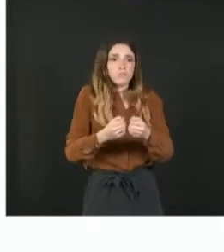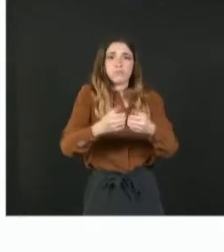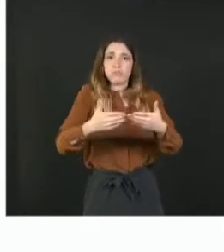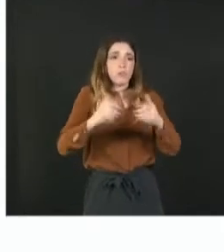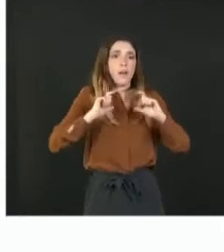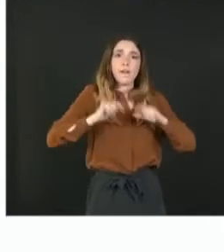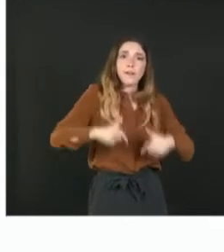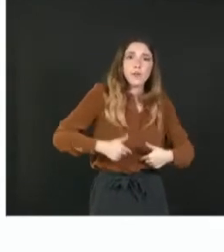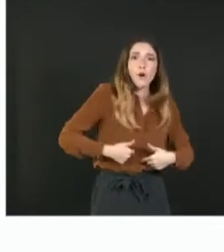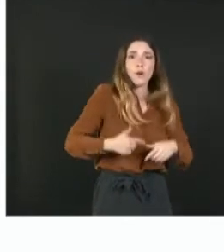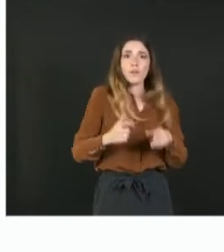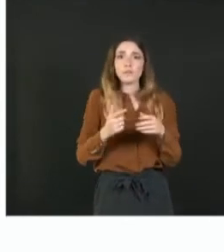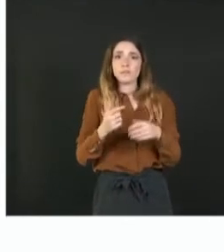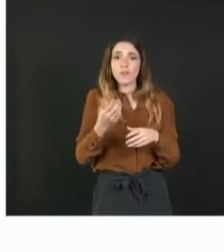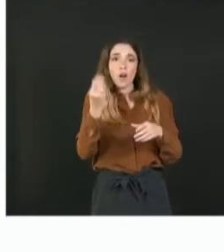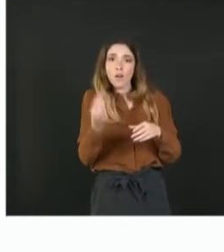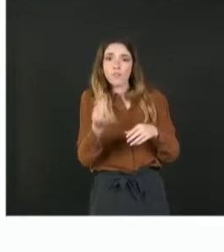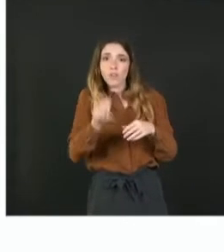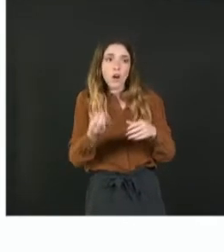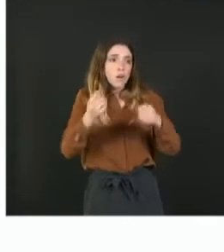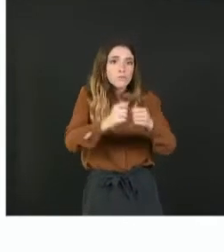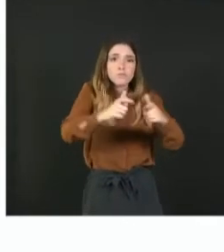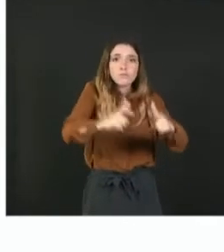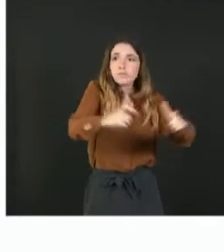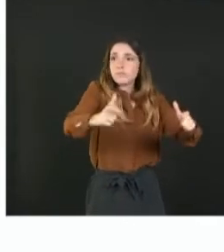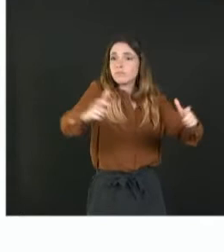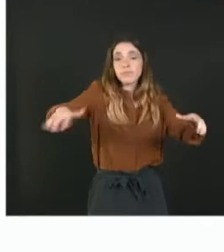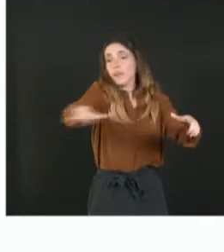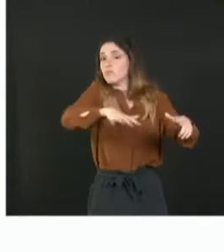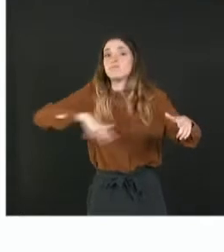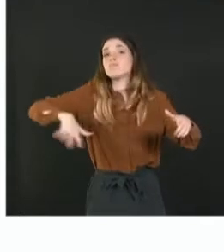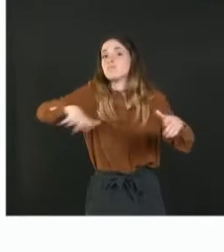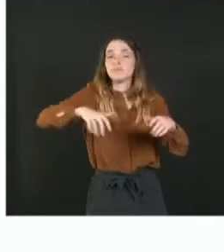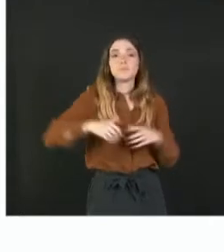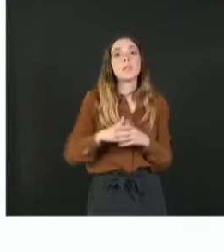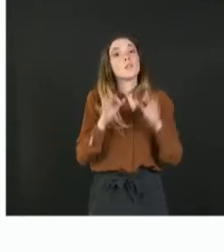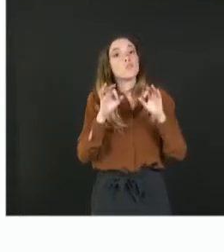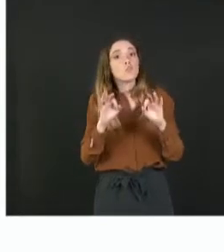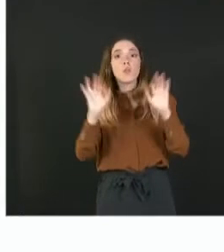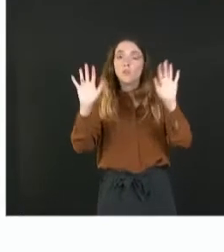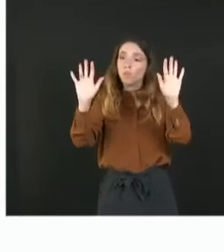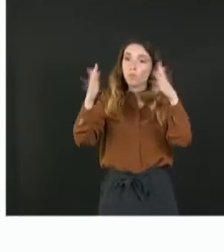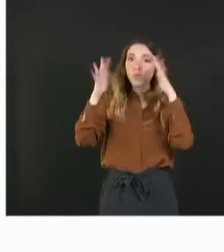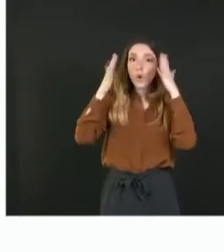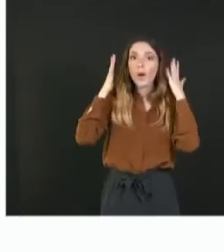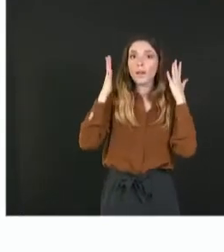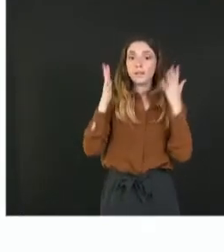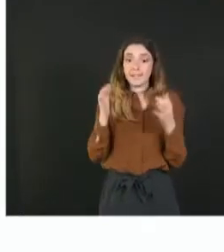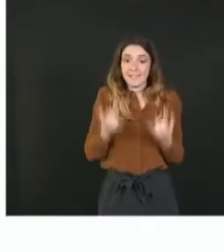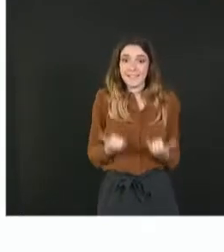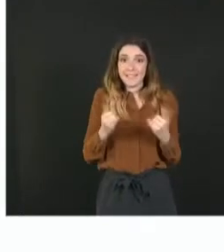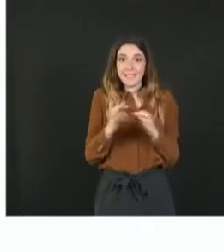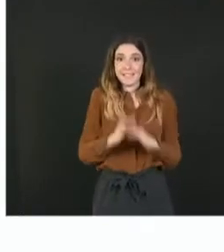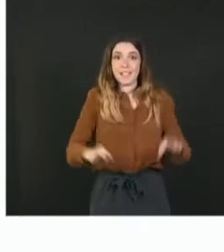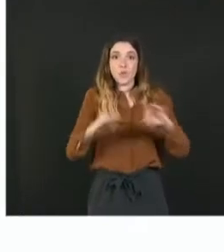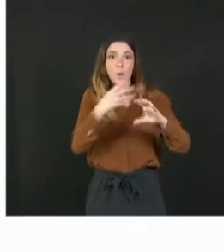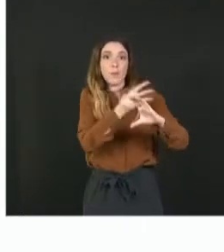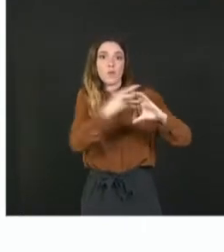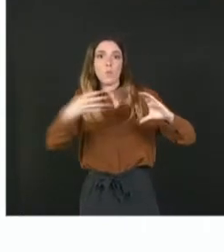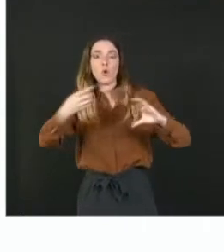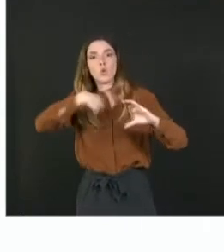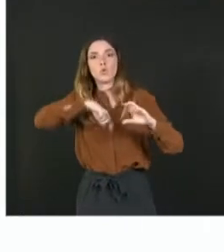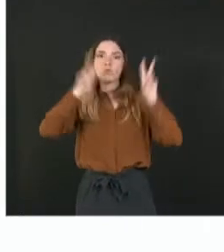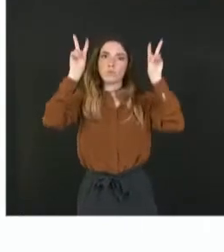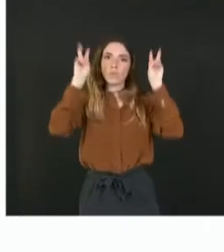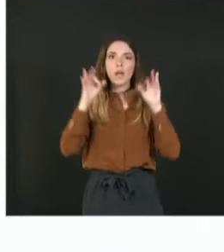les différents espaces ruraux. Et donc si on en revient sur la forêt, sur la métropole, donc vraiment nous ce qu'on parle c'est de la